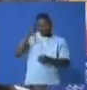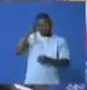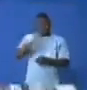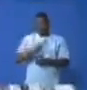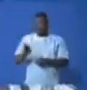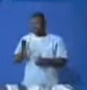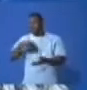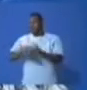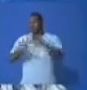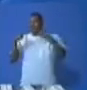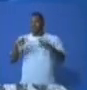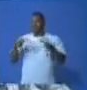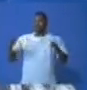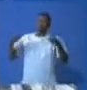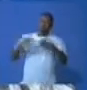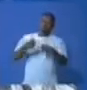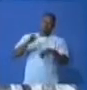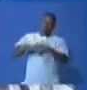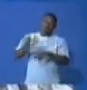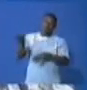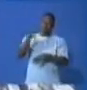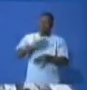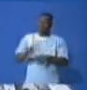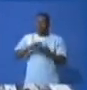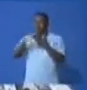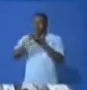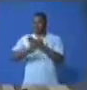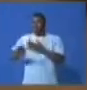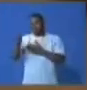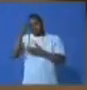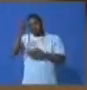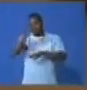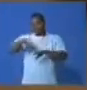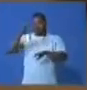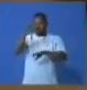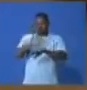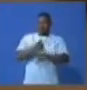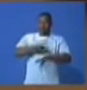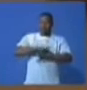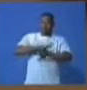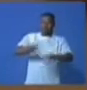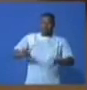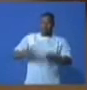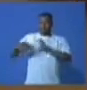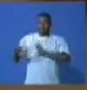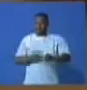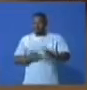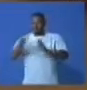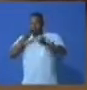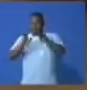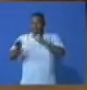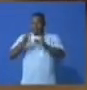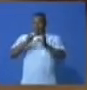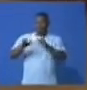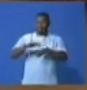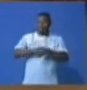vente d'électricité. À la suite de ces projets de loi, le ministre de l'Administration territoriale a fait une communication orale sur